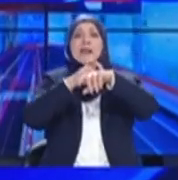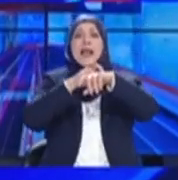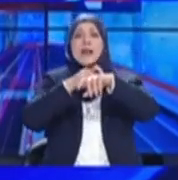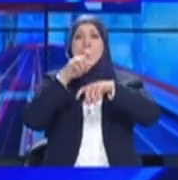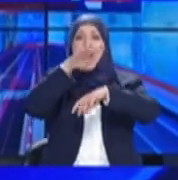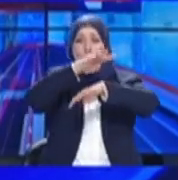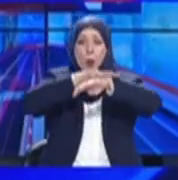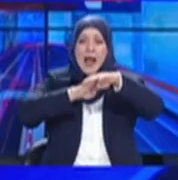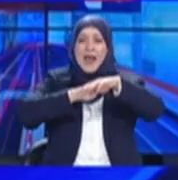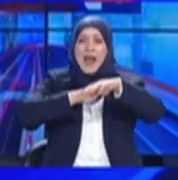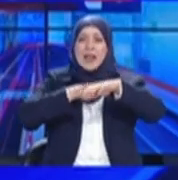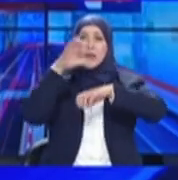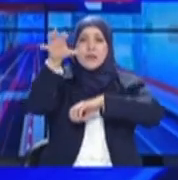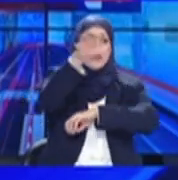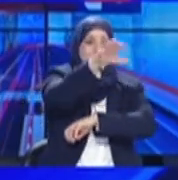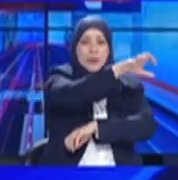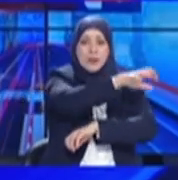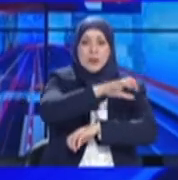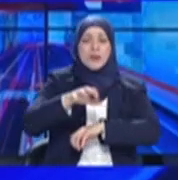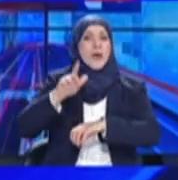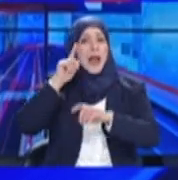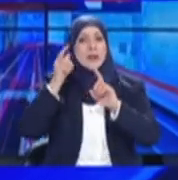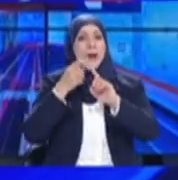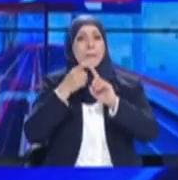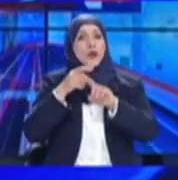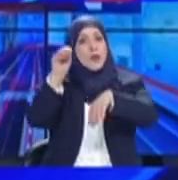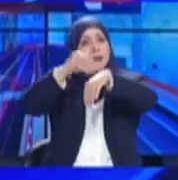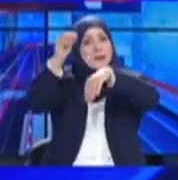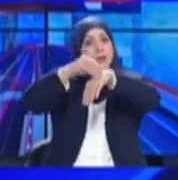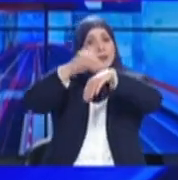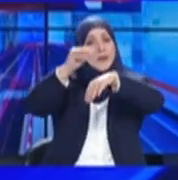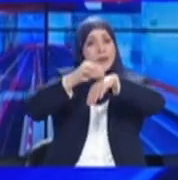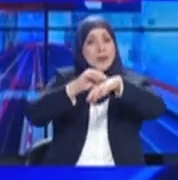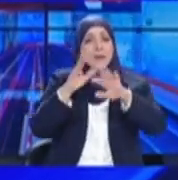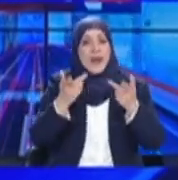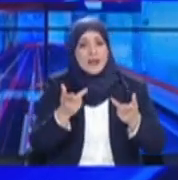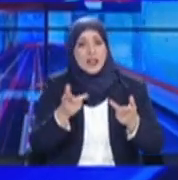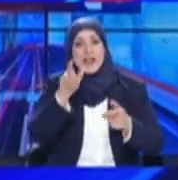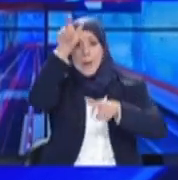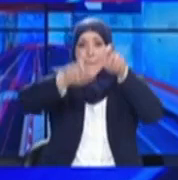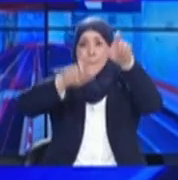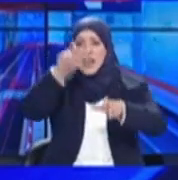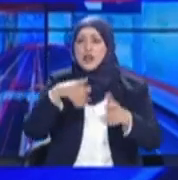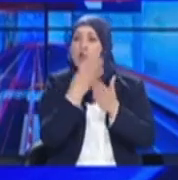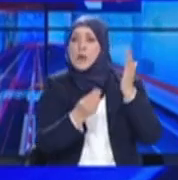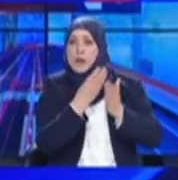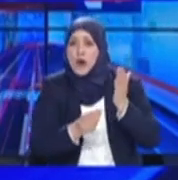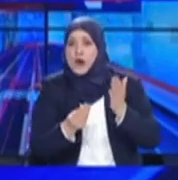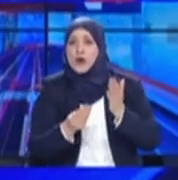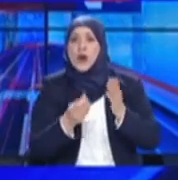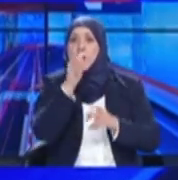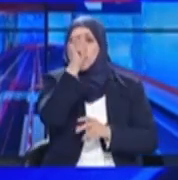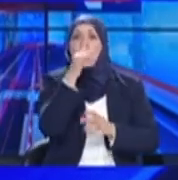من ما فيهاش لا اطار البشريه مداخيل الشيء معاك